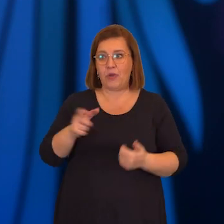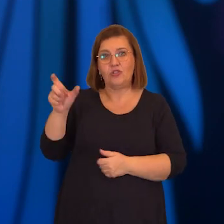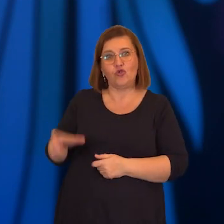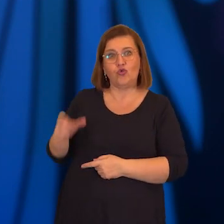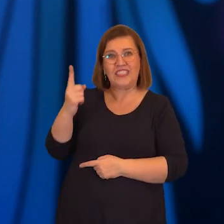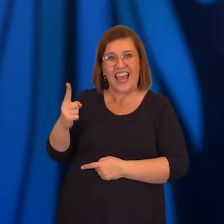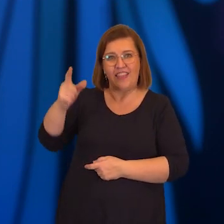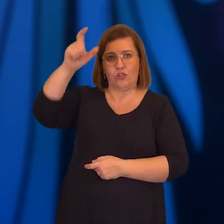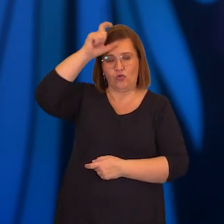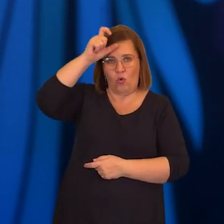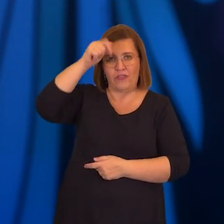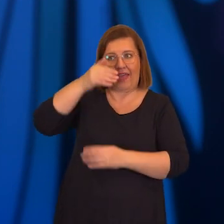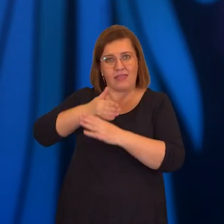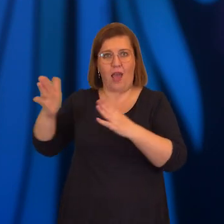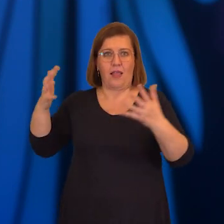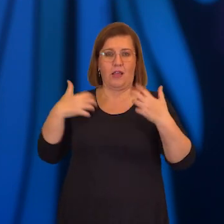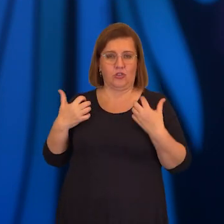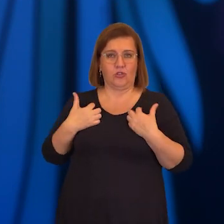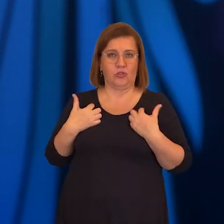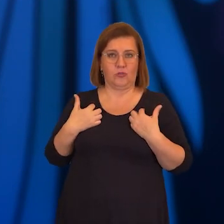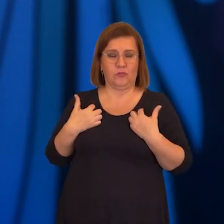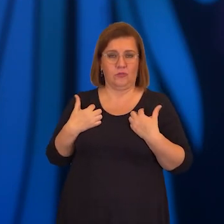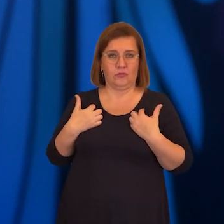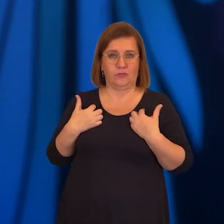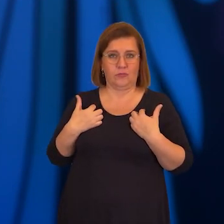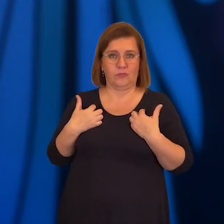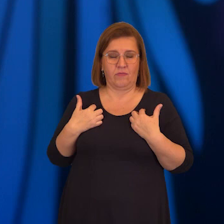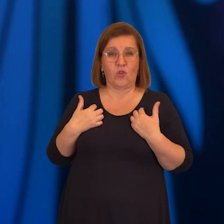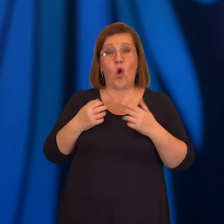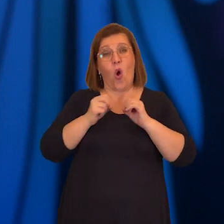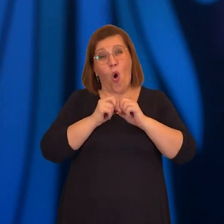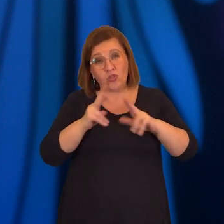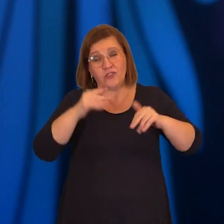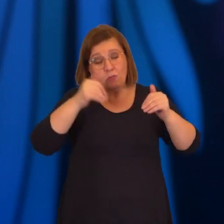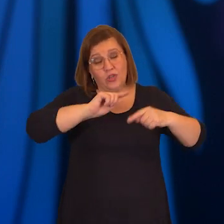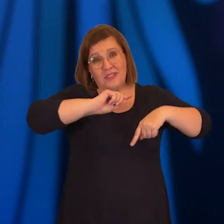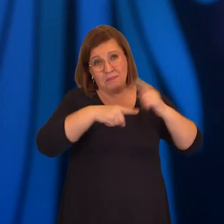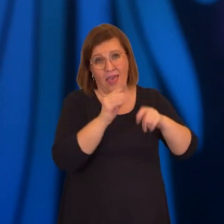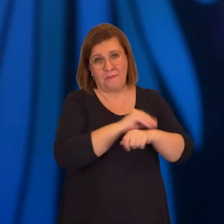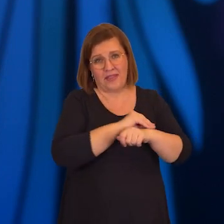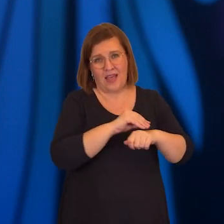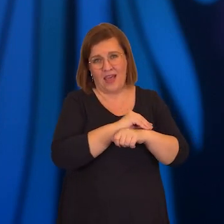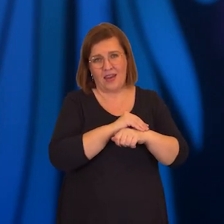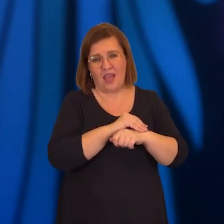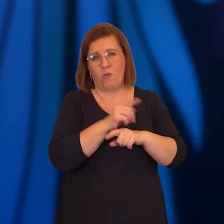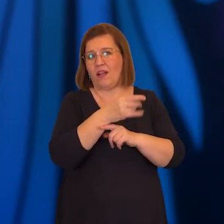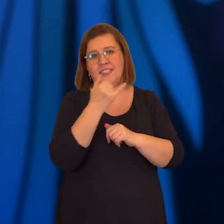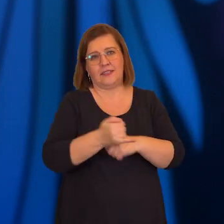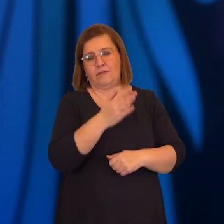jeden człowiek. I oczywiście możemy użyć inny materiał, ale on będzie zawsze